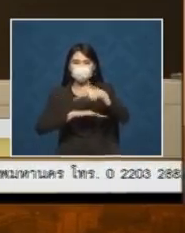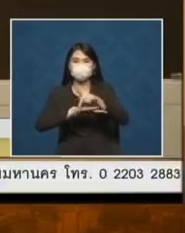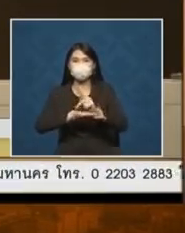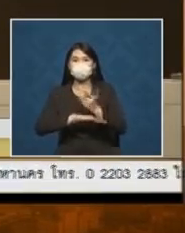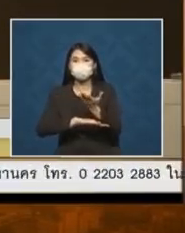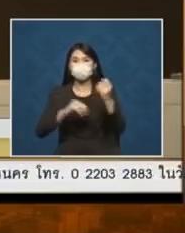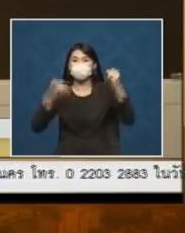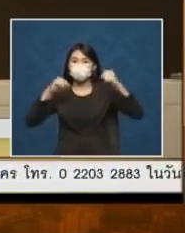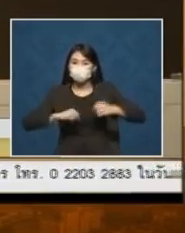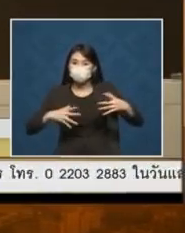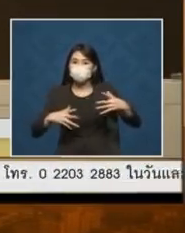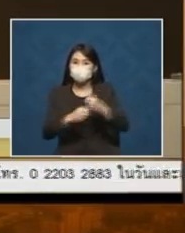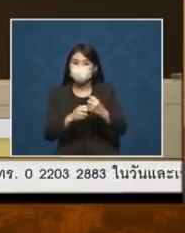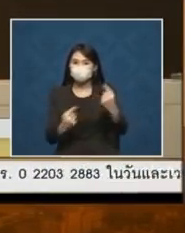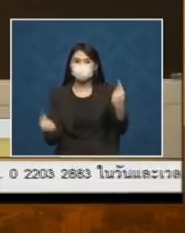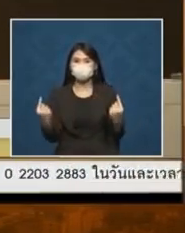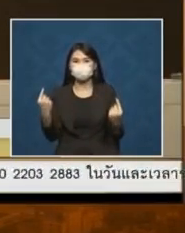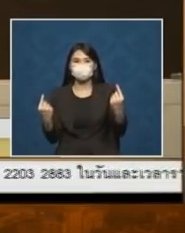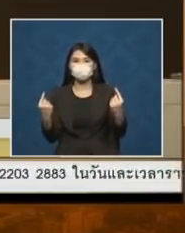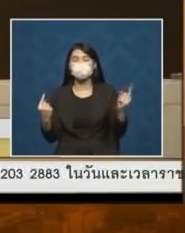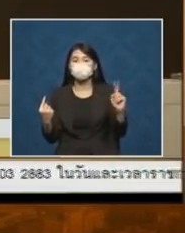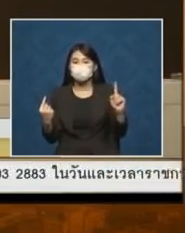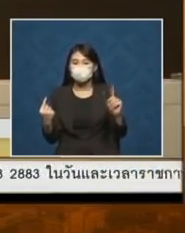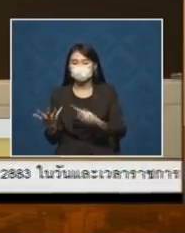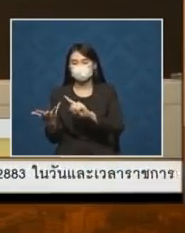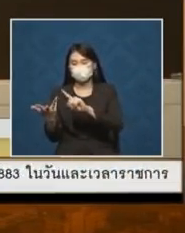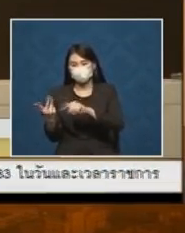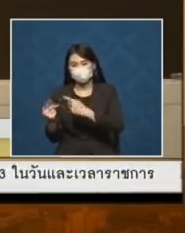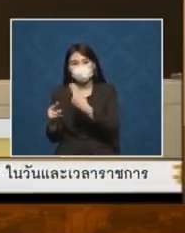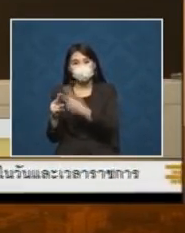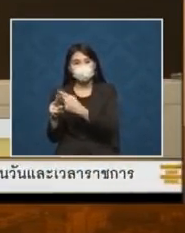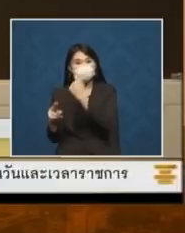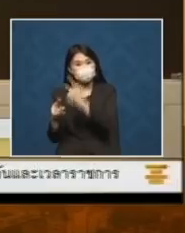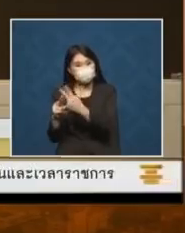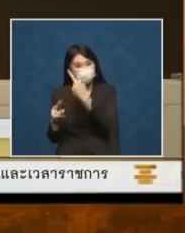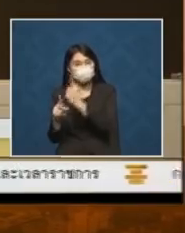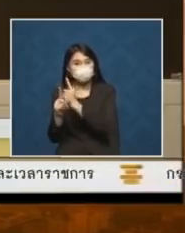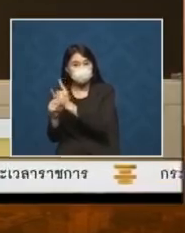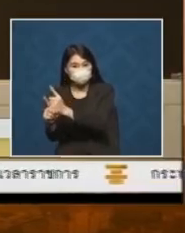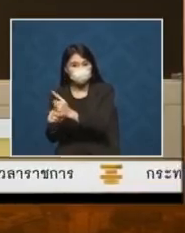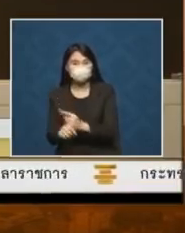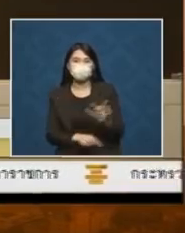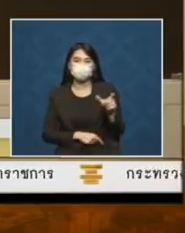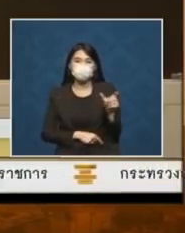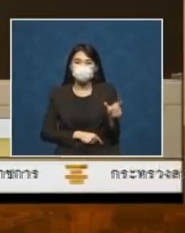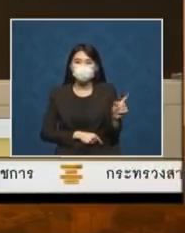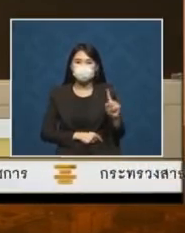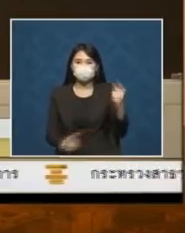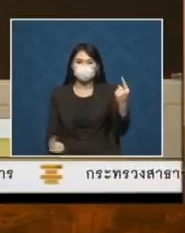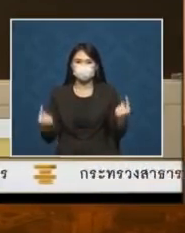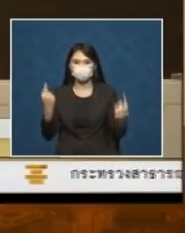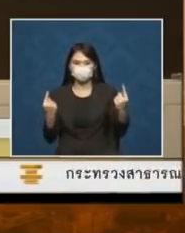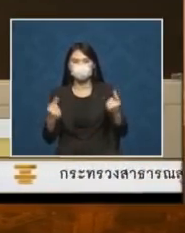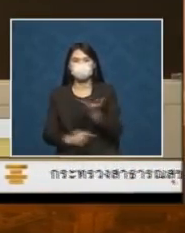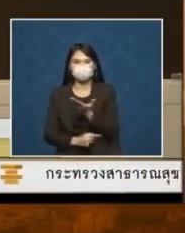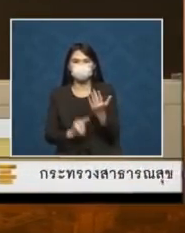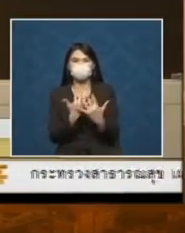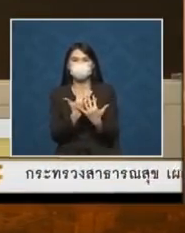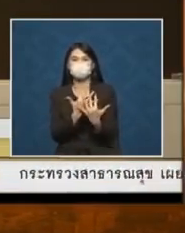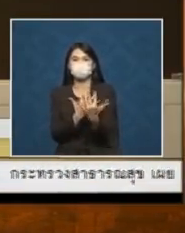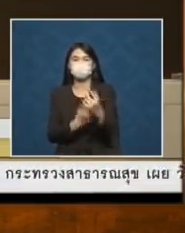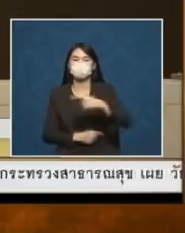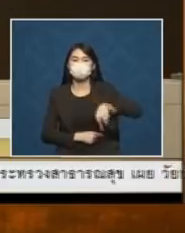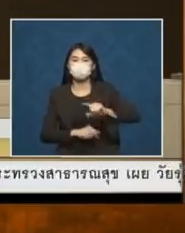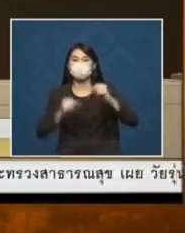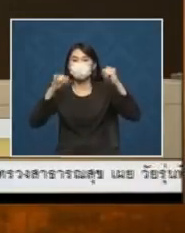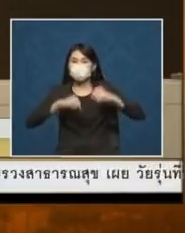คร ับอีเล็กๆๆๆแล้วนั่งกันจุดๆๆแล้วเวลาที่เขาจะพูดลงมาพูดข้างล่าง ครับ เขาไม่ต่อยกันเลยนะ ไม่ๆก็มีแค่เสียงโห่เสียงเ